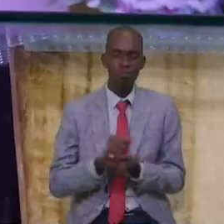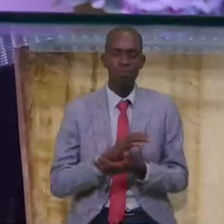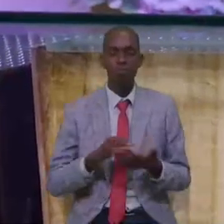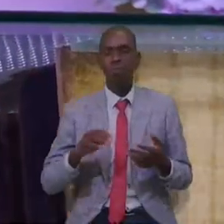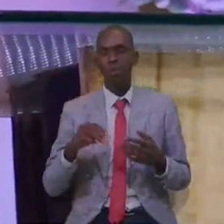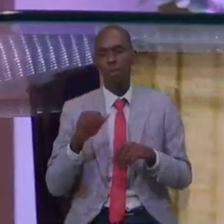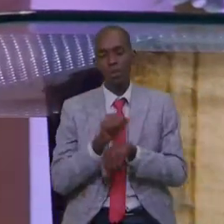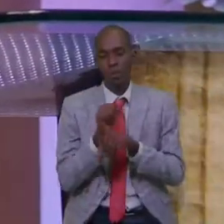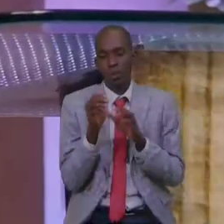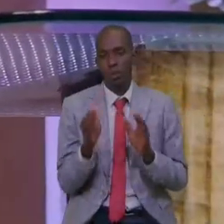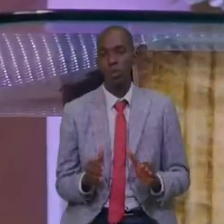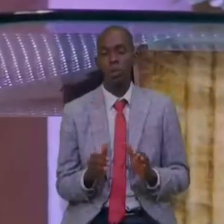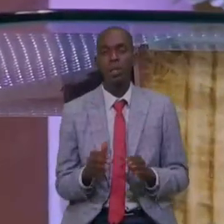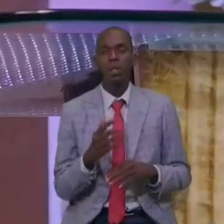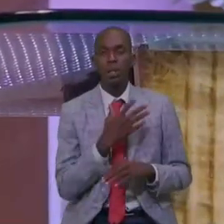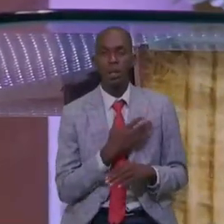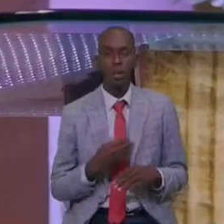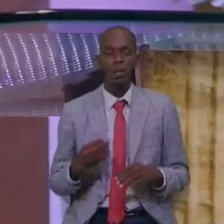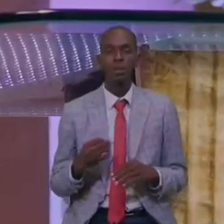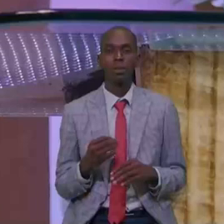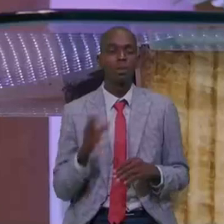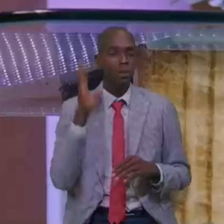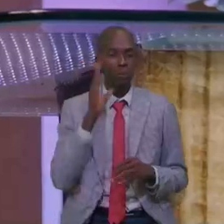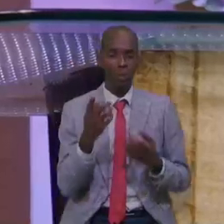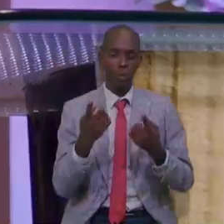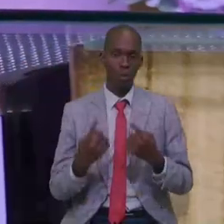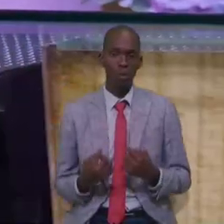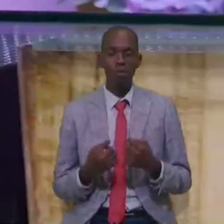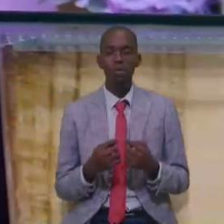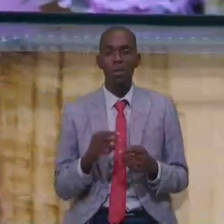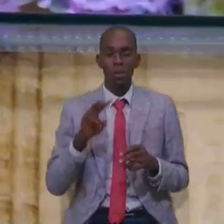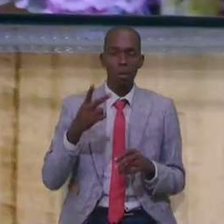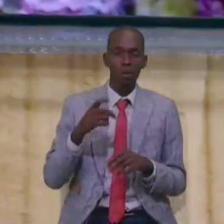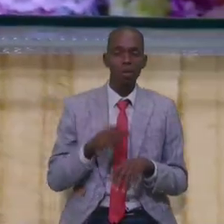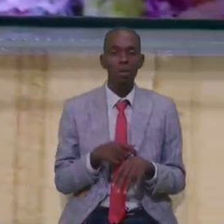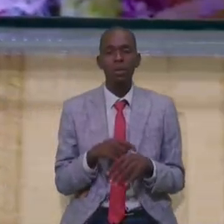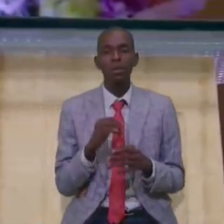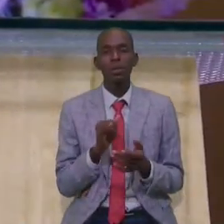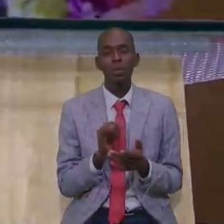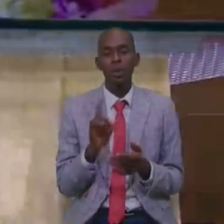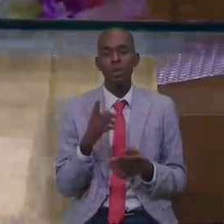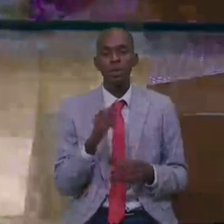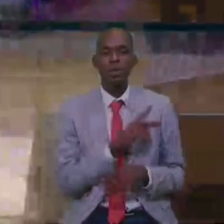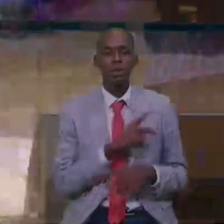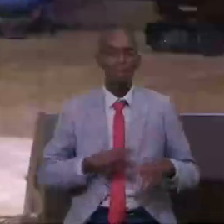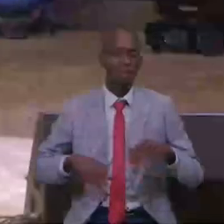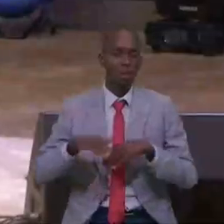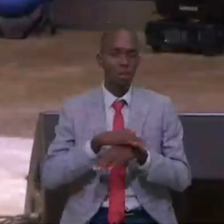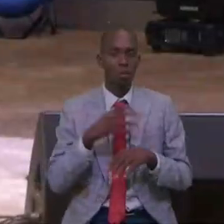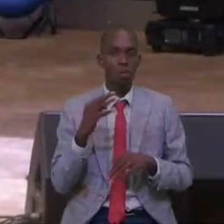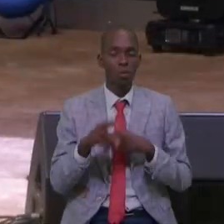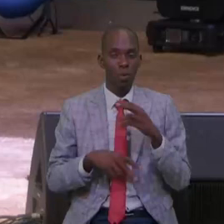et la deuxième fois qu'il viendra, alors il y aura des royaumes de ce monde. Tout d'abord, on a le royaume de